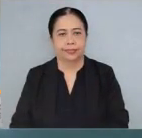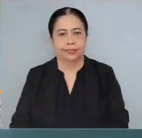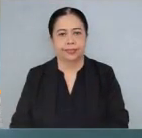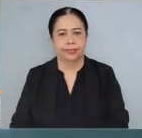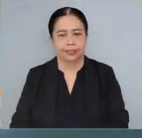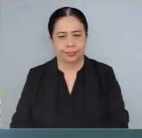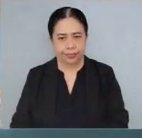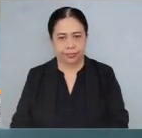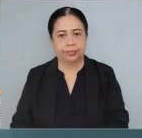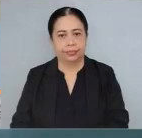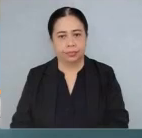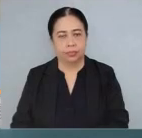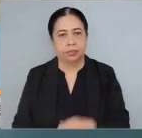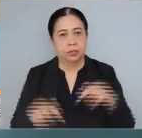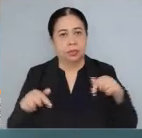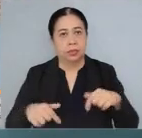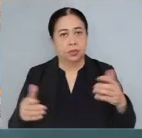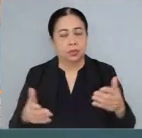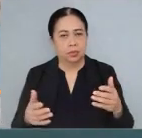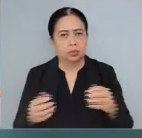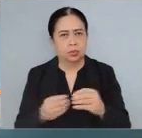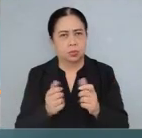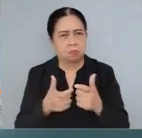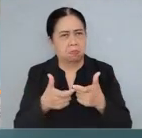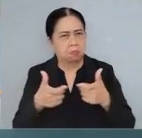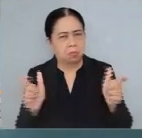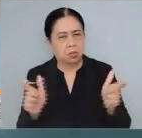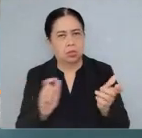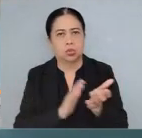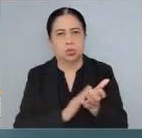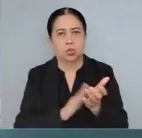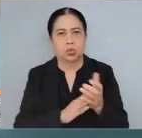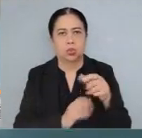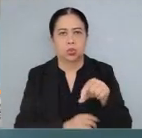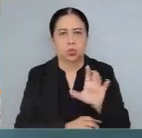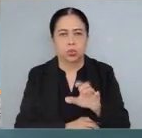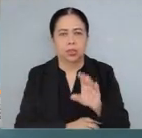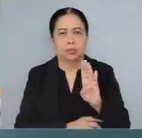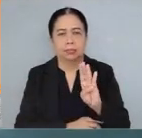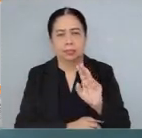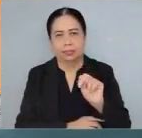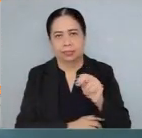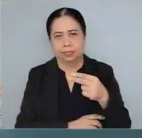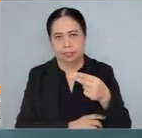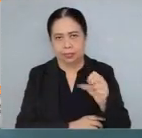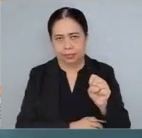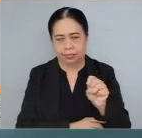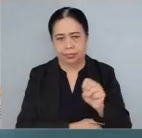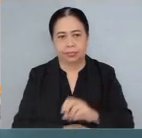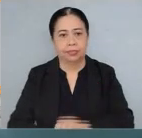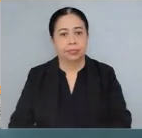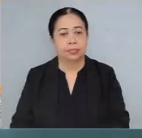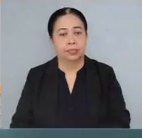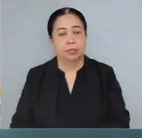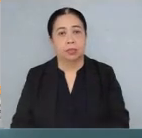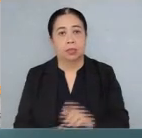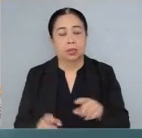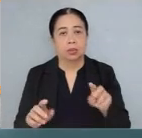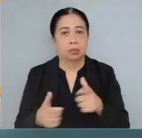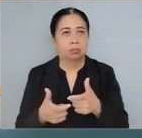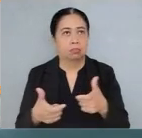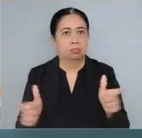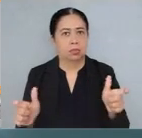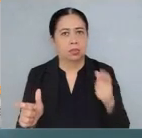Julius Cheryl, nandito nga tayo sa isa sa pinakamalaking paaralan sa Quezon City, ang Batasan Hills National High School. Pero sa laki nito, akalain